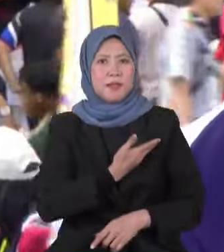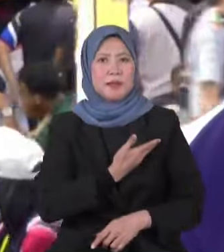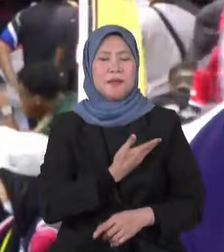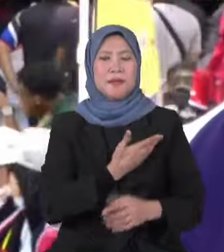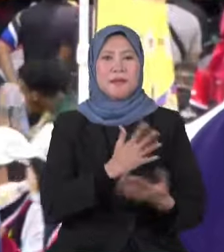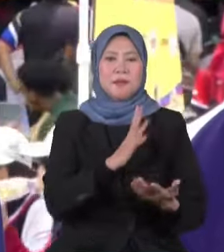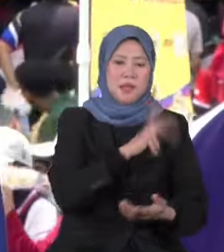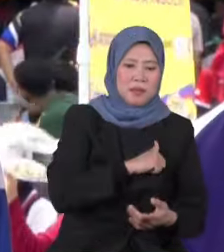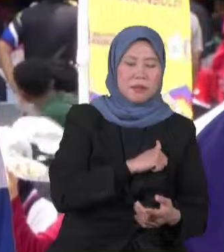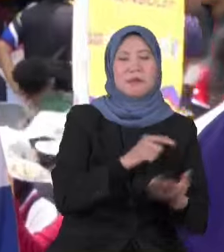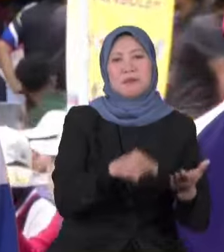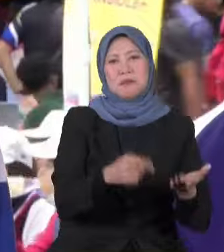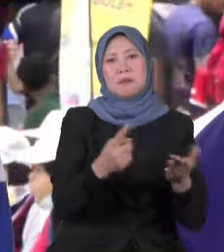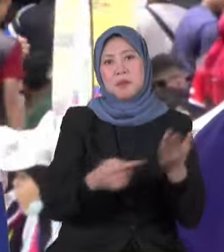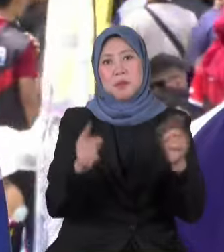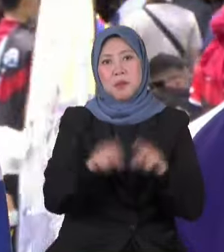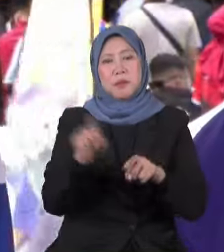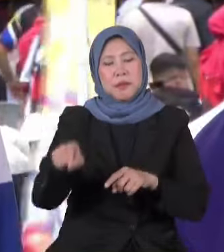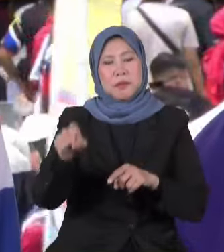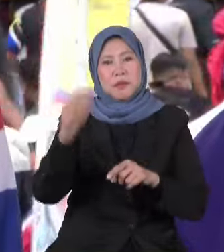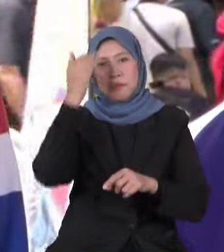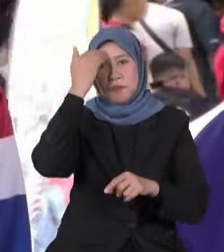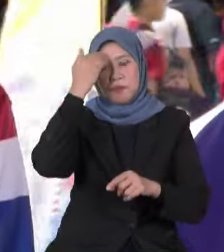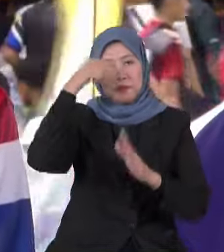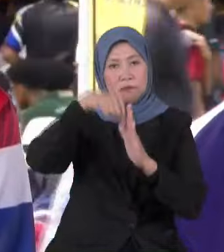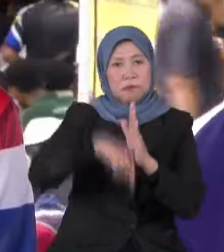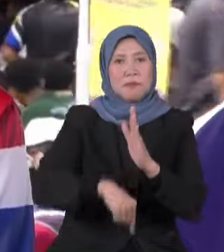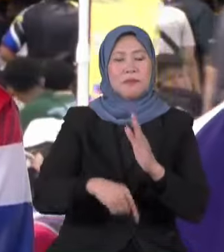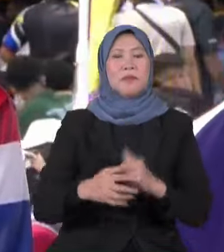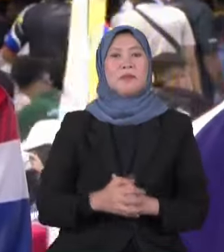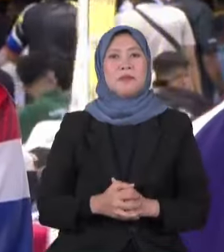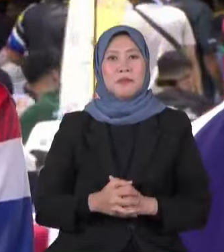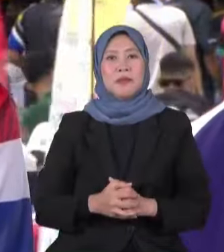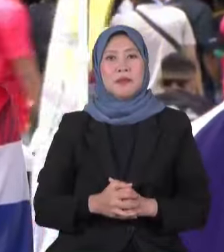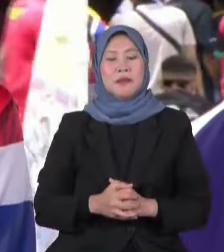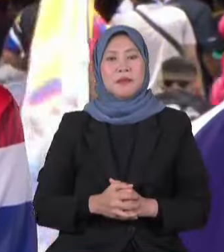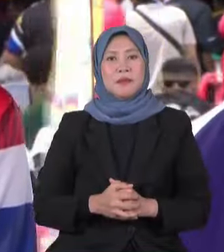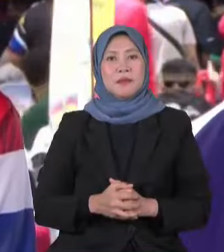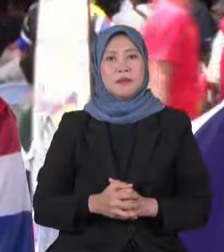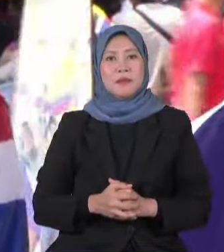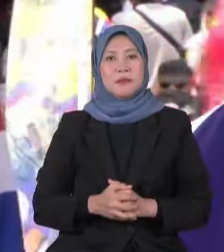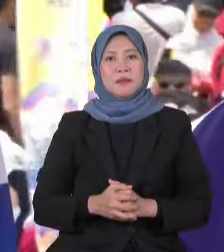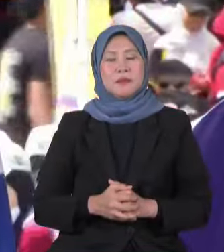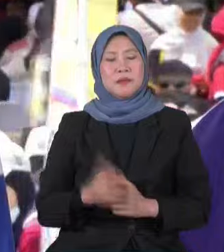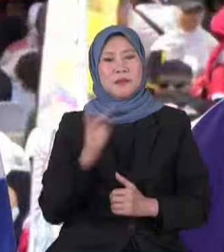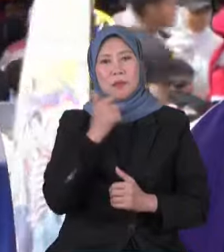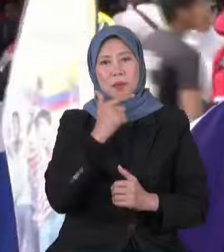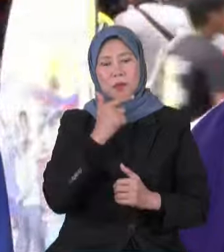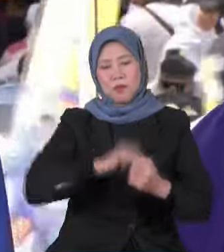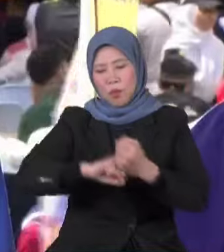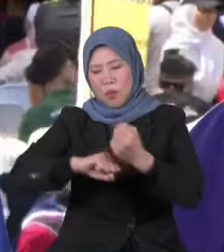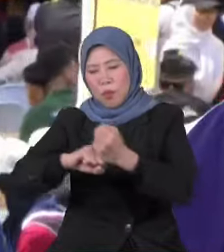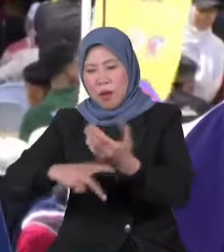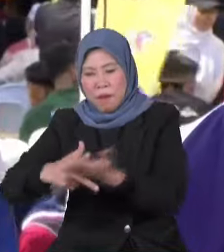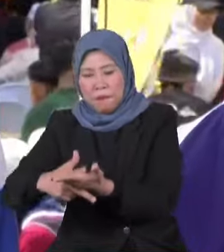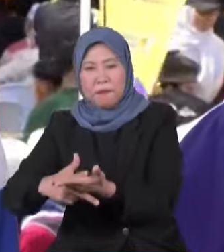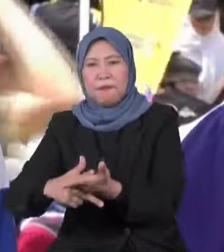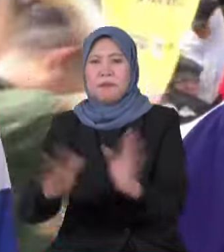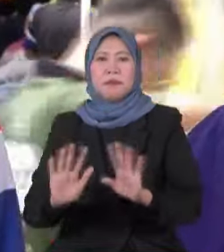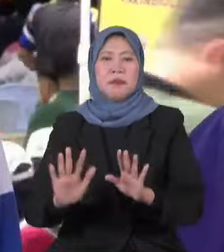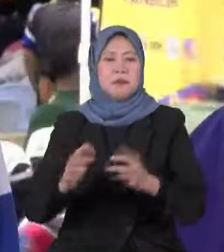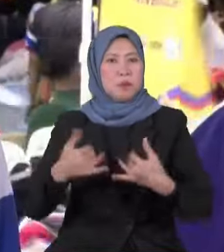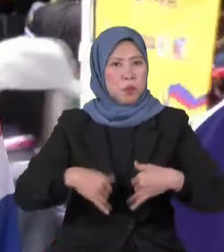Ya. Yeah. Orang kata kesedaran atau keperhatian kita tu tidak terhenti. Orang kata hangat-hangat tiap ayam je. Hari itu bom. Ya,